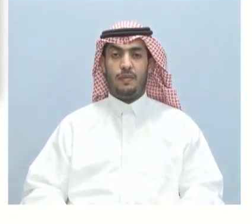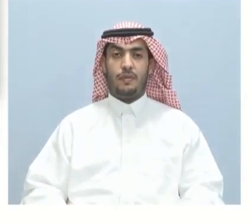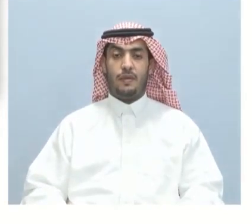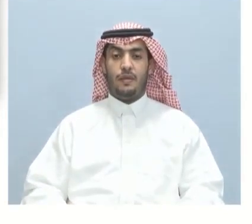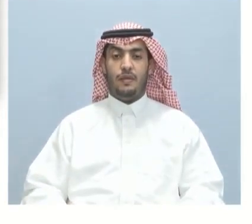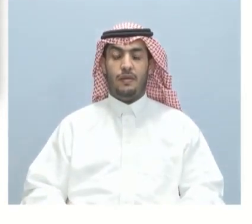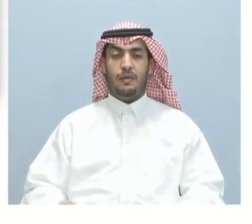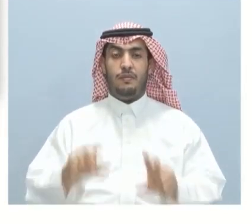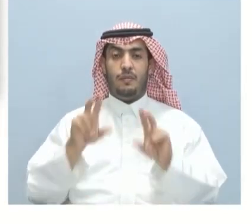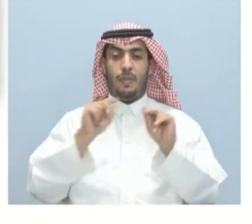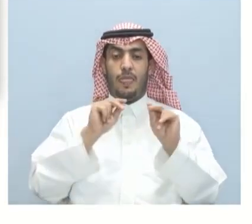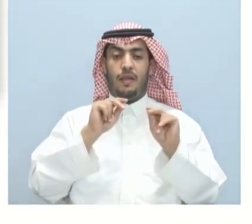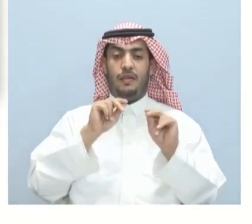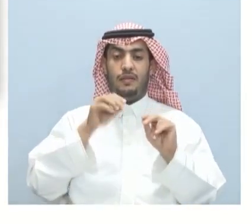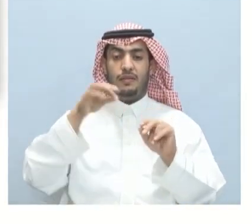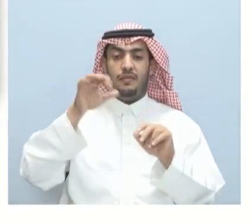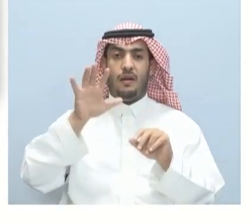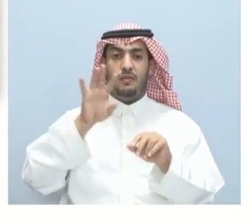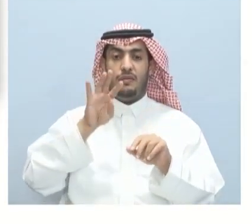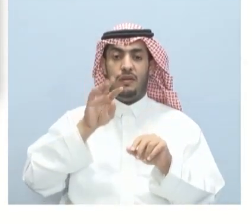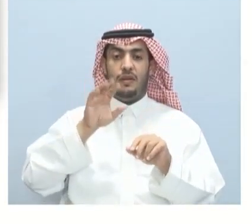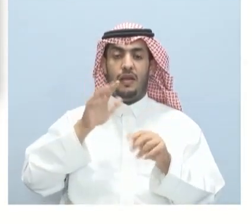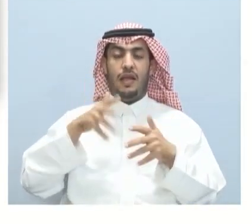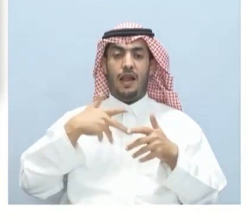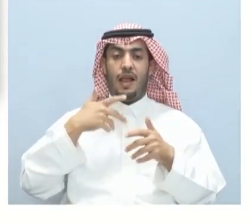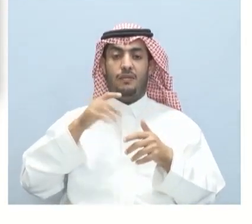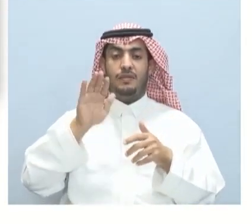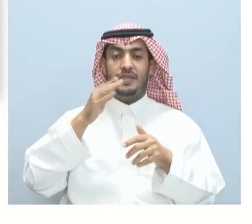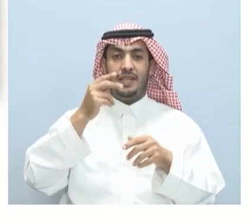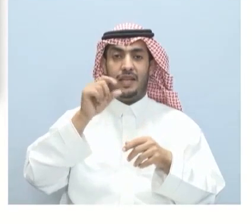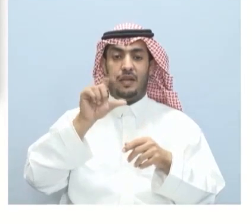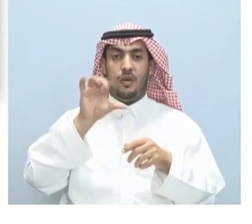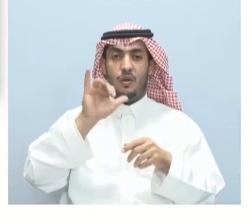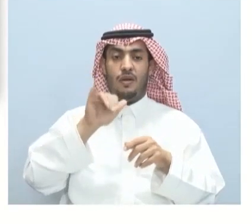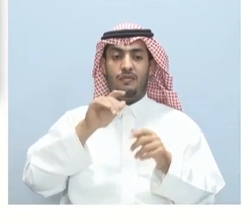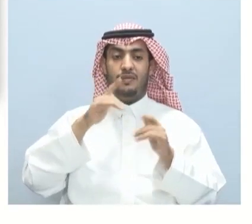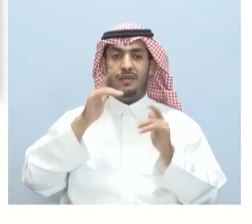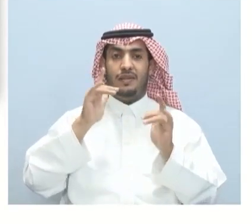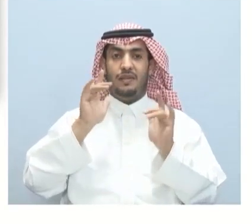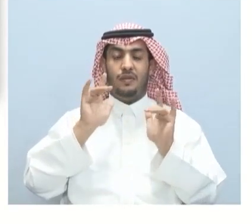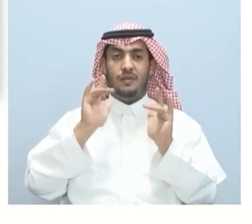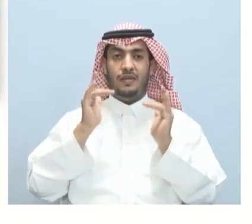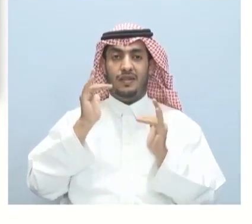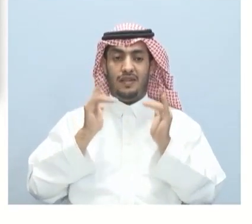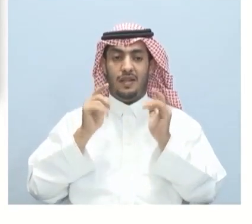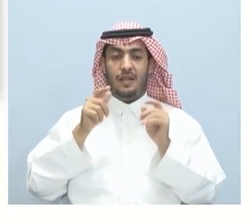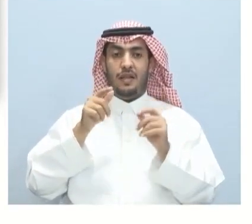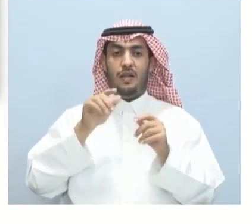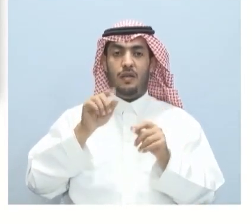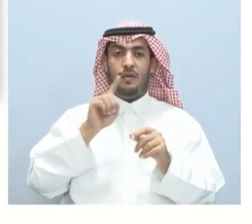مثال اثنين صفحه 45 ماذا يقول يلعب سعيد ولؤي على ارجوحه افقيه طولها